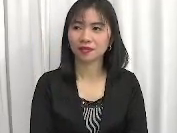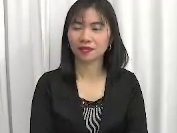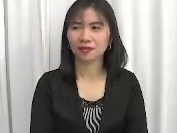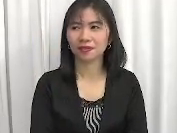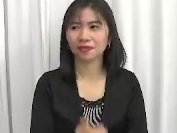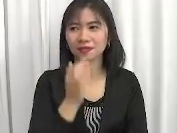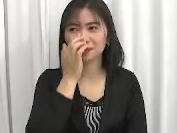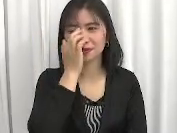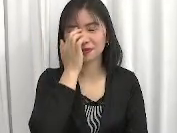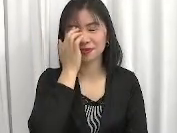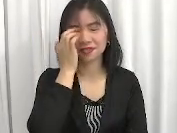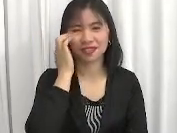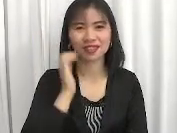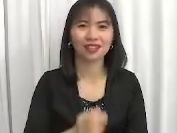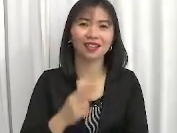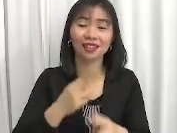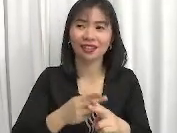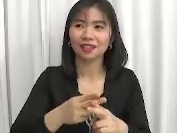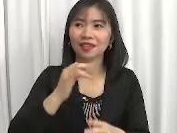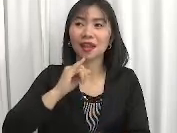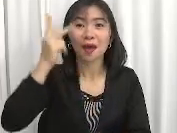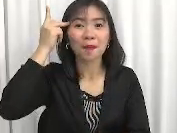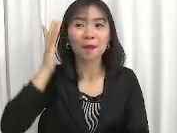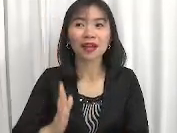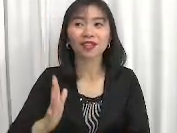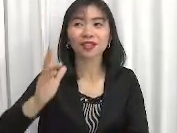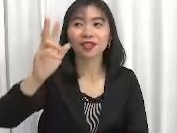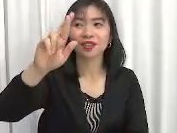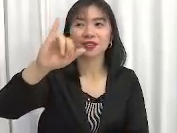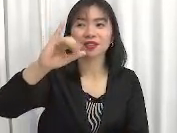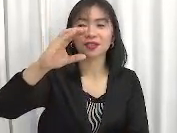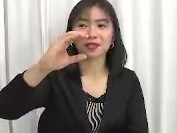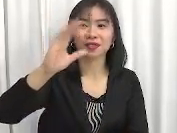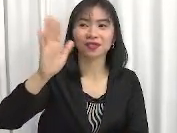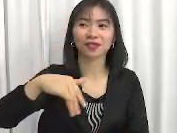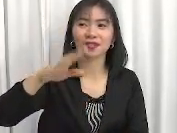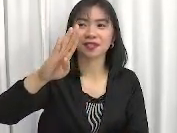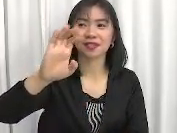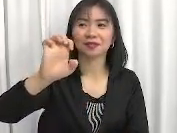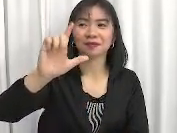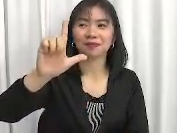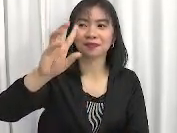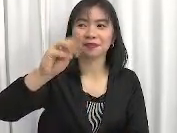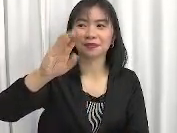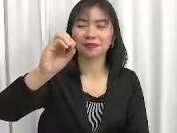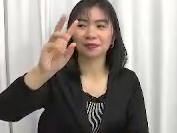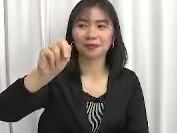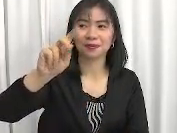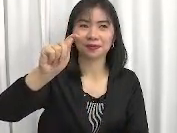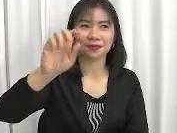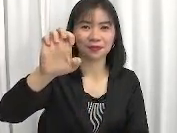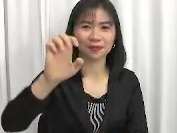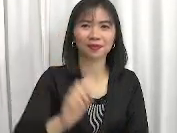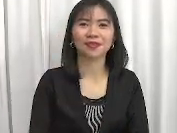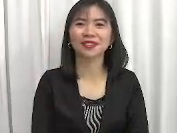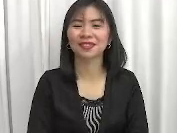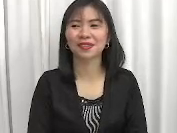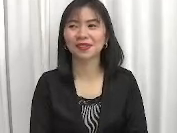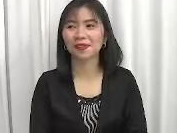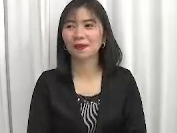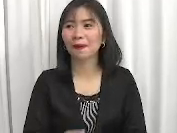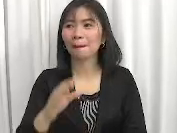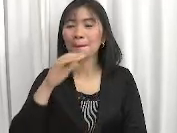Rick Belmonte, Sir Rick, oy, congratulations! Meron ka ng deodorant! Salamat! Ayan, Pandera. And